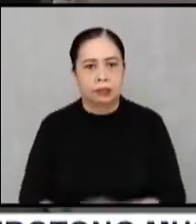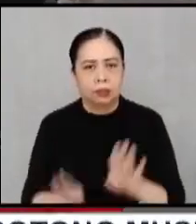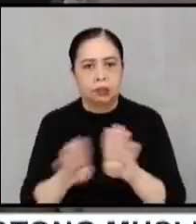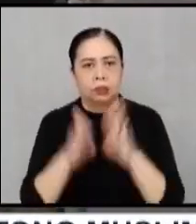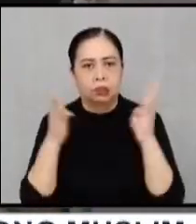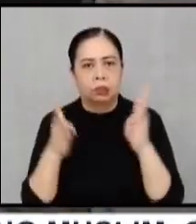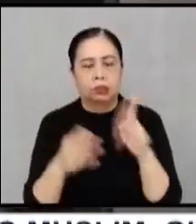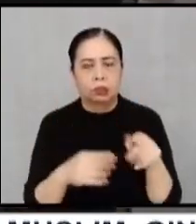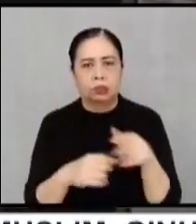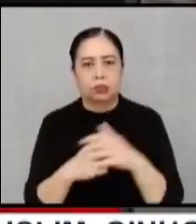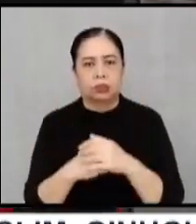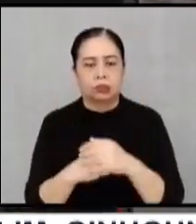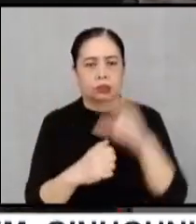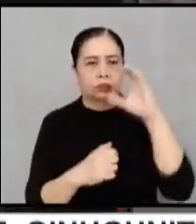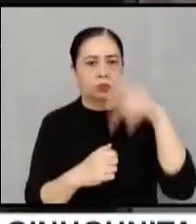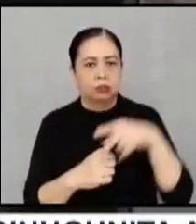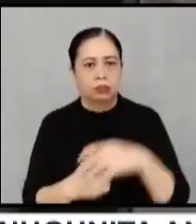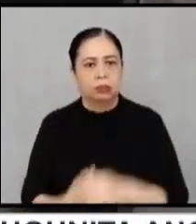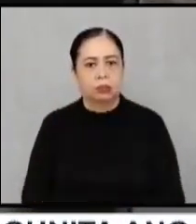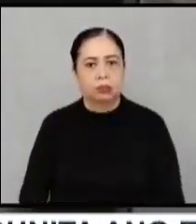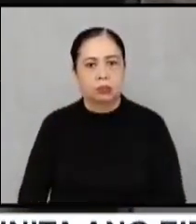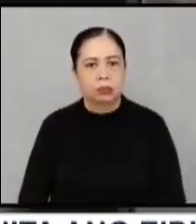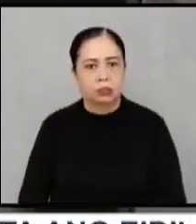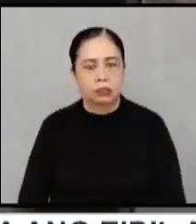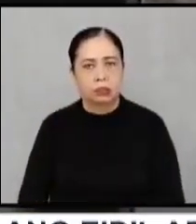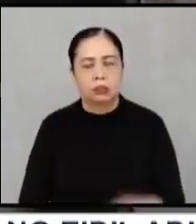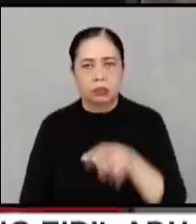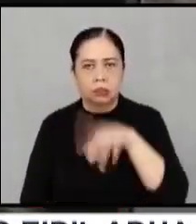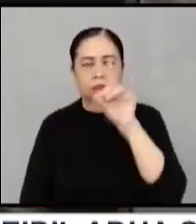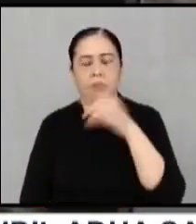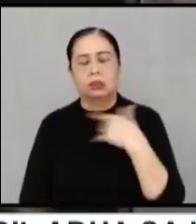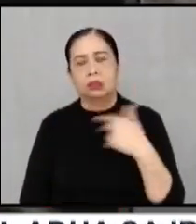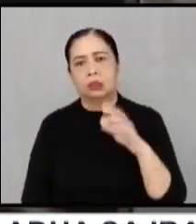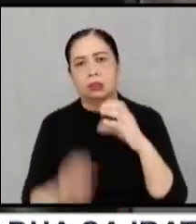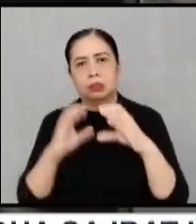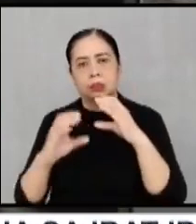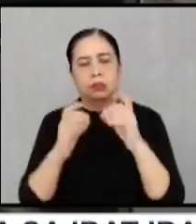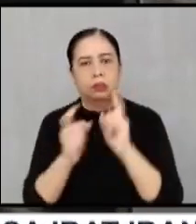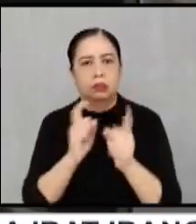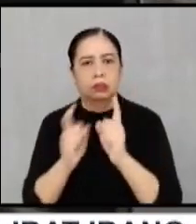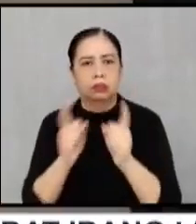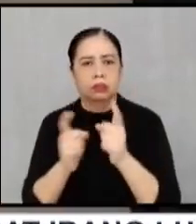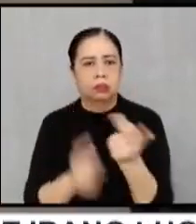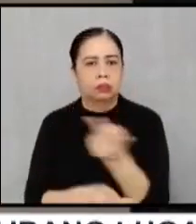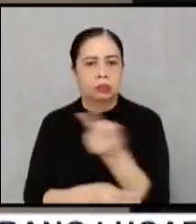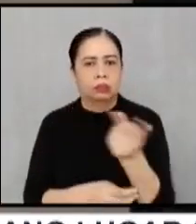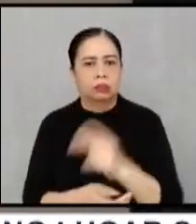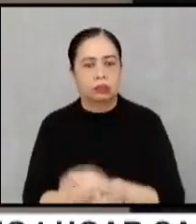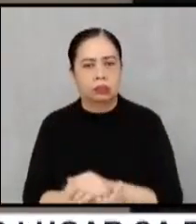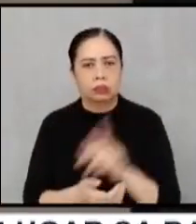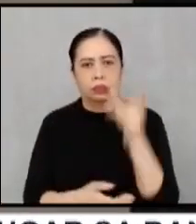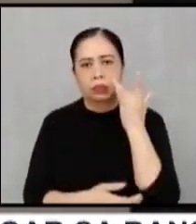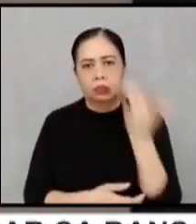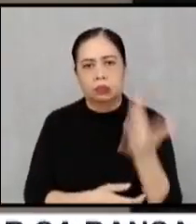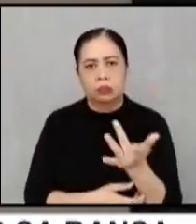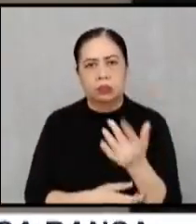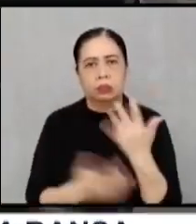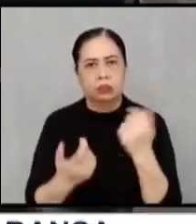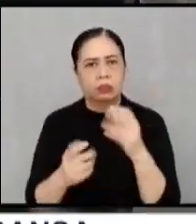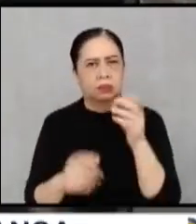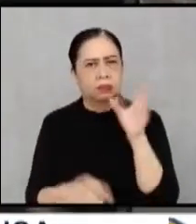sa cellphone ko. Doon ko po nalaman yung mga conversation nila ng dalawa, nung bakla. Parang pinipilit niya po